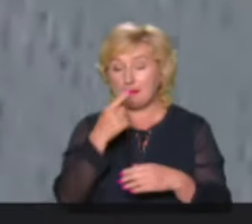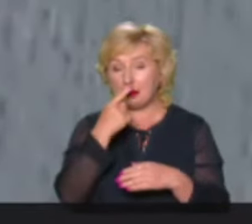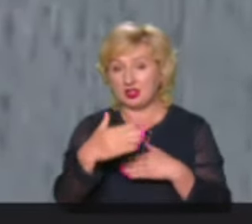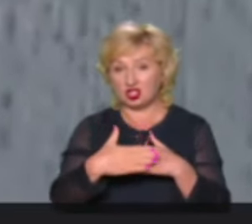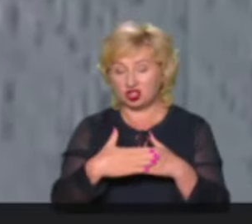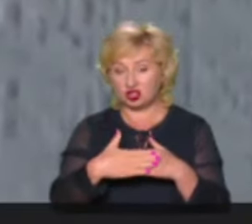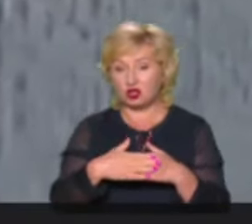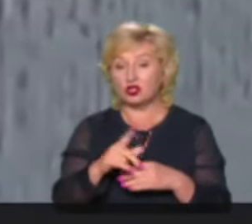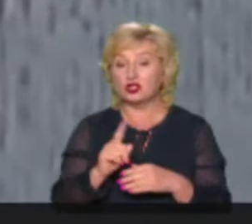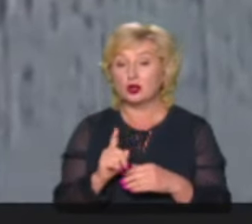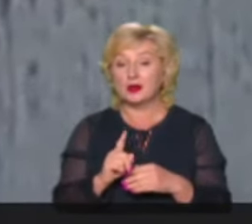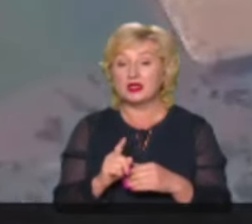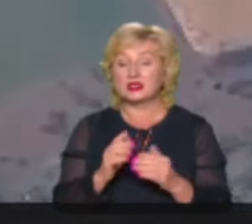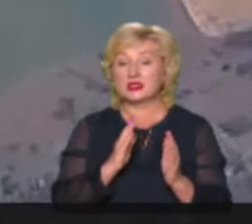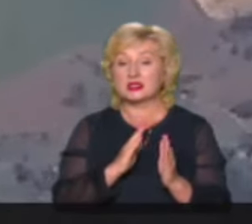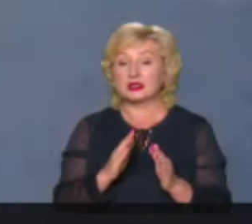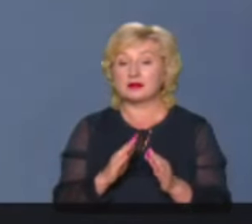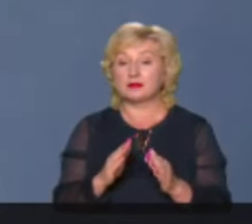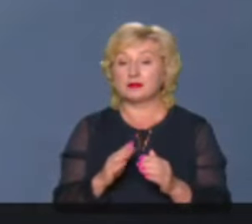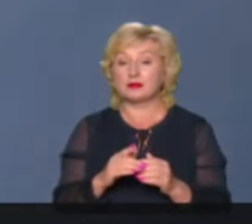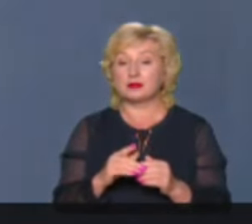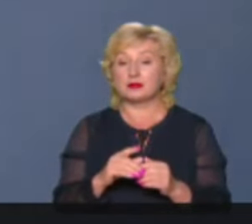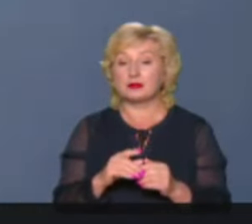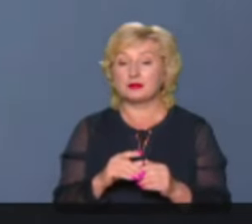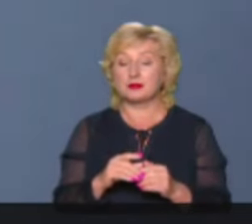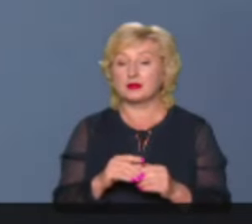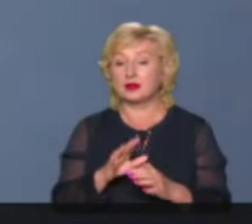радіусу дії, для того, аби системи дальнього радіусу дії не були знищені.